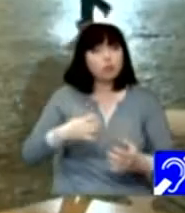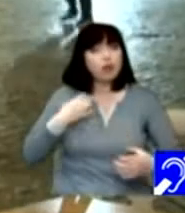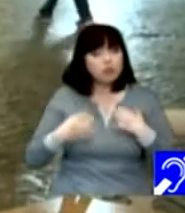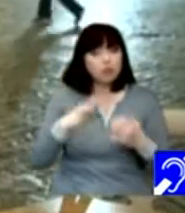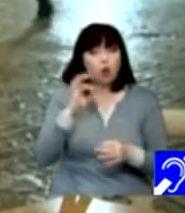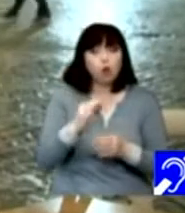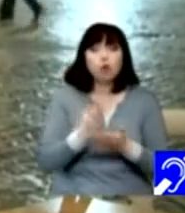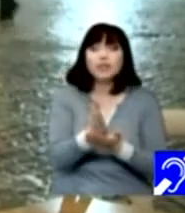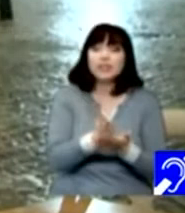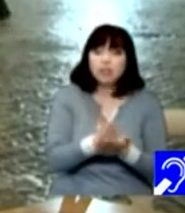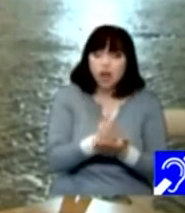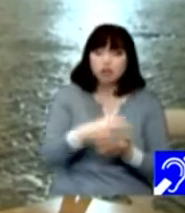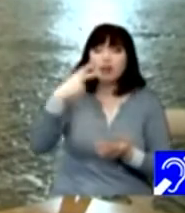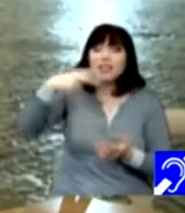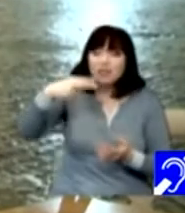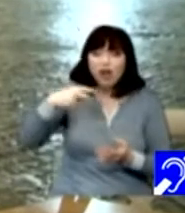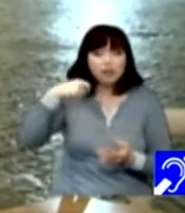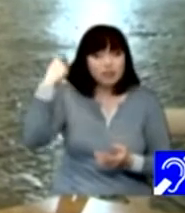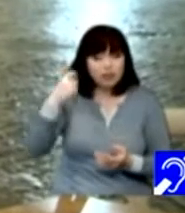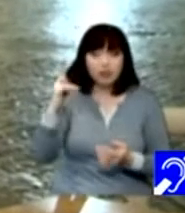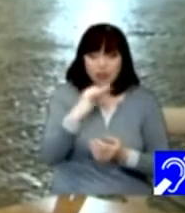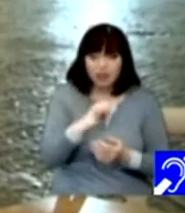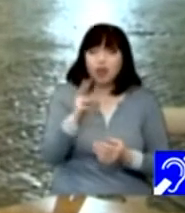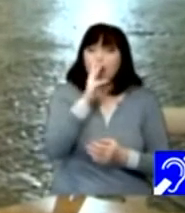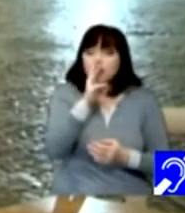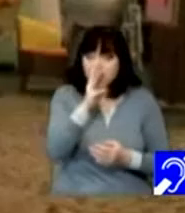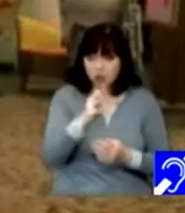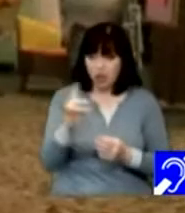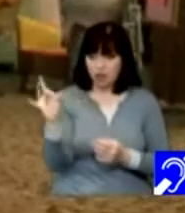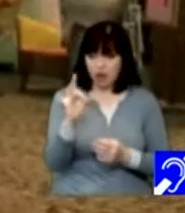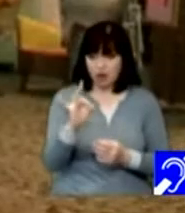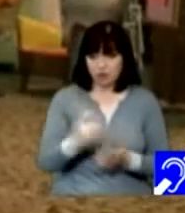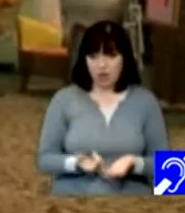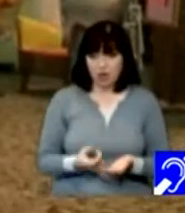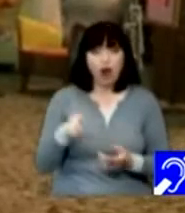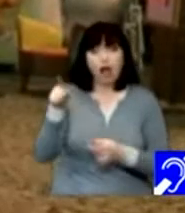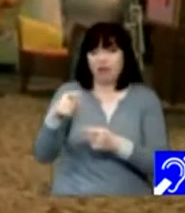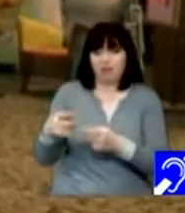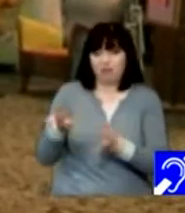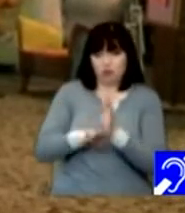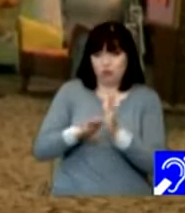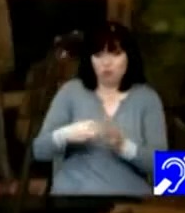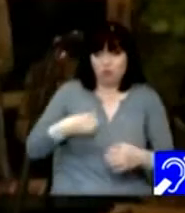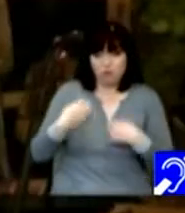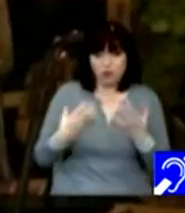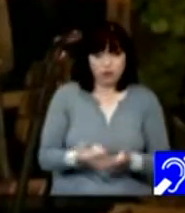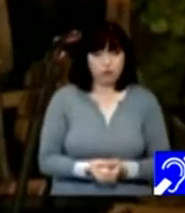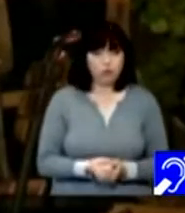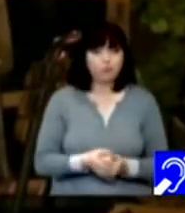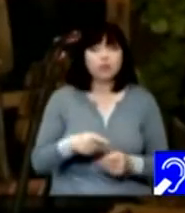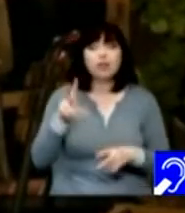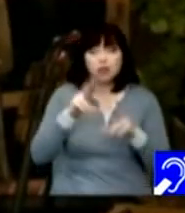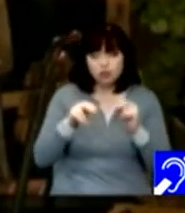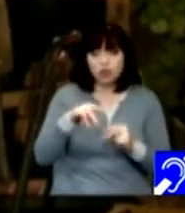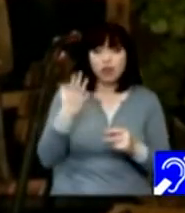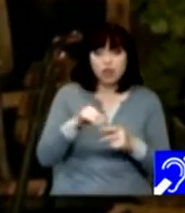stagiul de muncă de 20 de ani și de mărimea salariilor primite decât de vârsta de pensionare. Chiar dacă vârsta s-ar fi coborât în jos și ar fi rămas